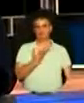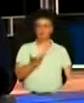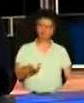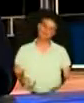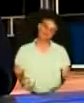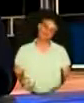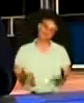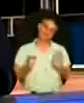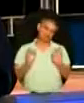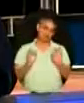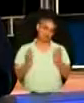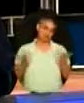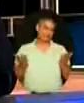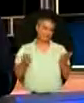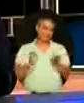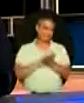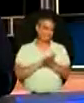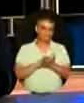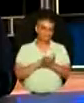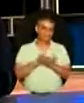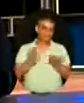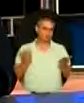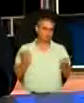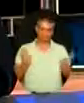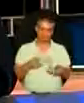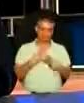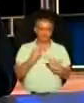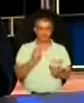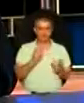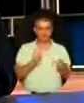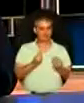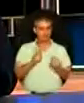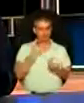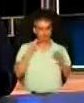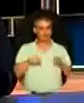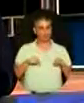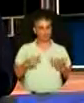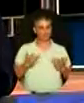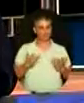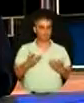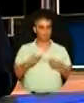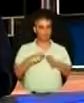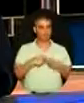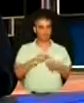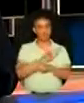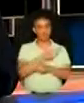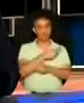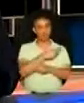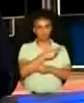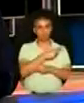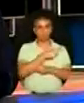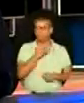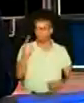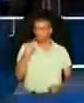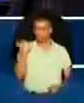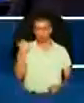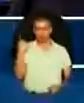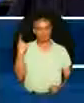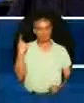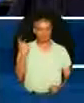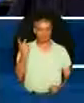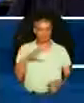תשמע, נו באמת, הנקודה היא פשוט, אי אפשר לומר שדברים שנאמרים על ידי חברי אופוזיציה, את מה שהוא אומר,